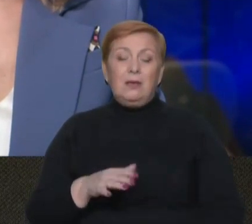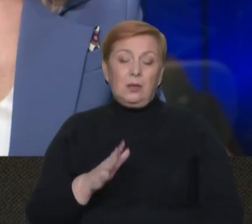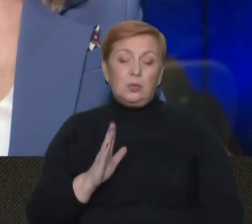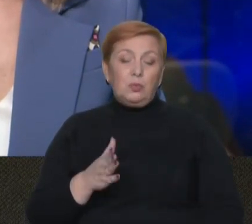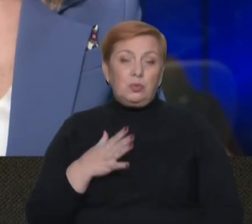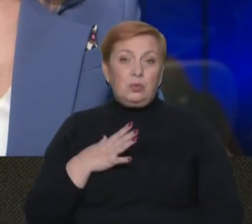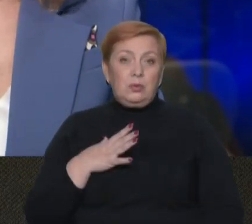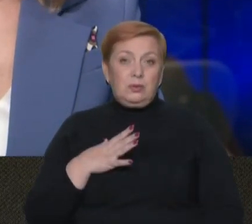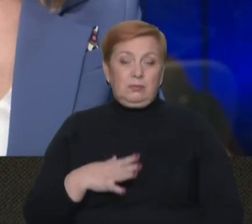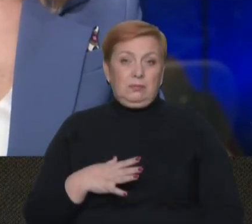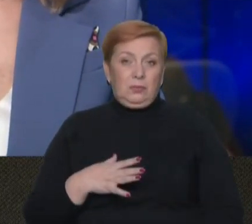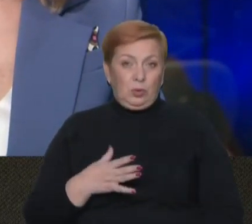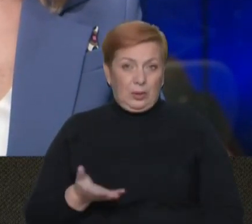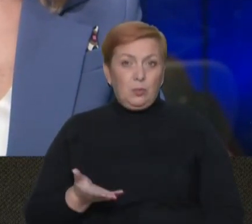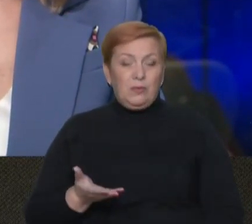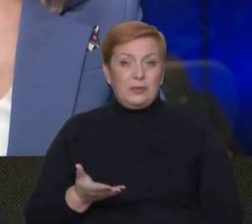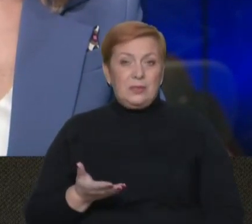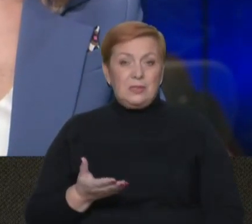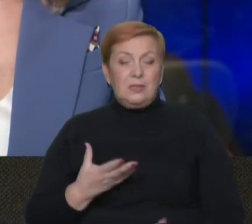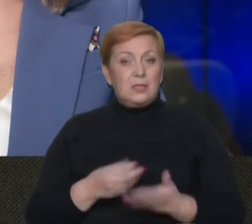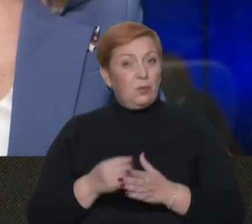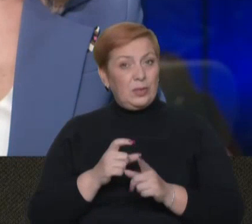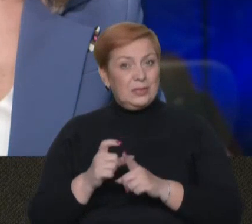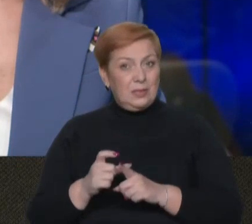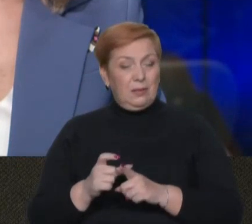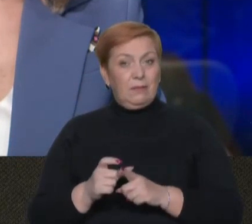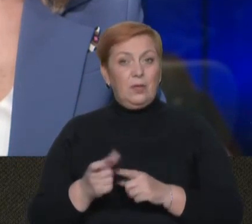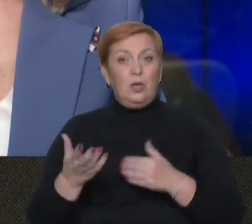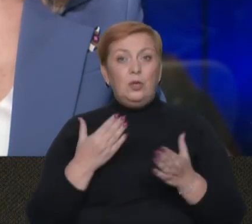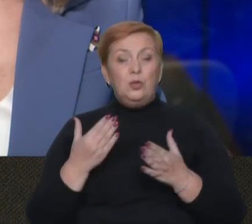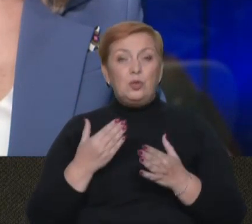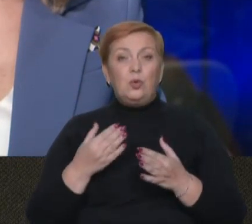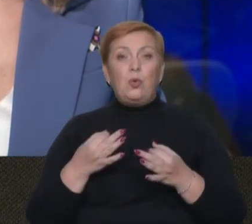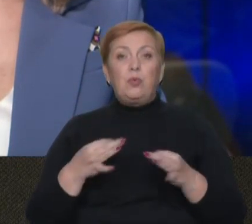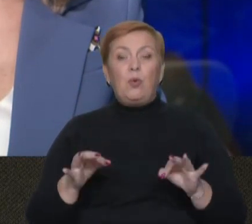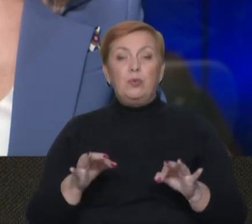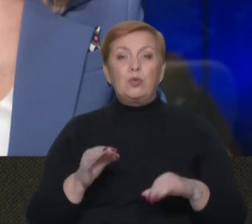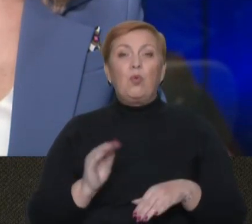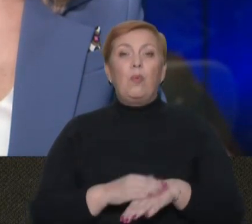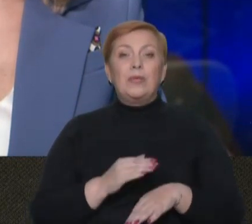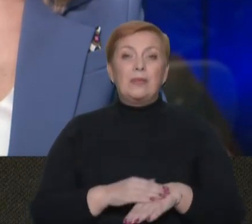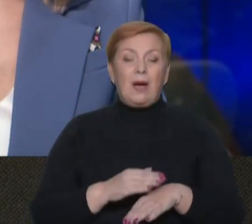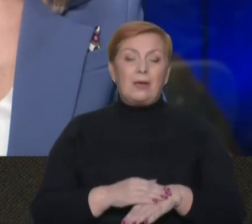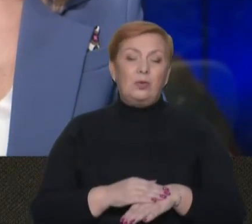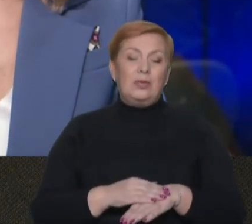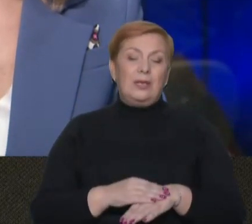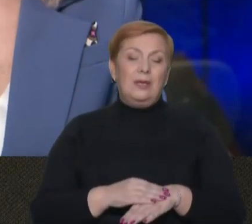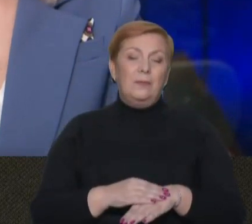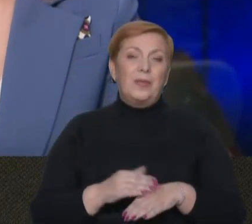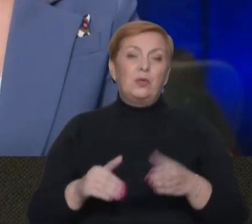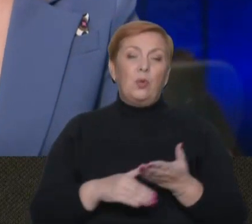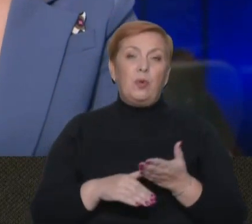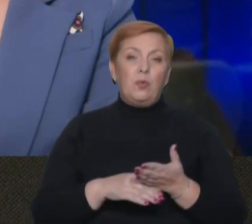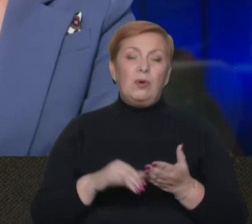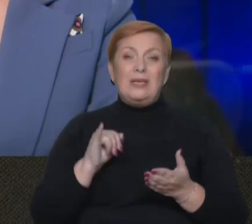тих тих Своїх же ж слів щодо пропуску і гуманітарної допомоги і інших важливих